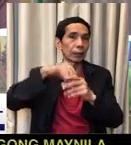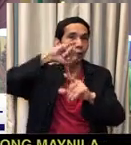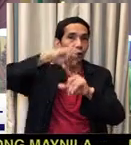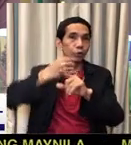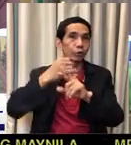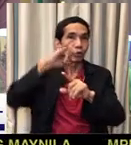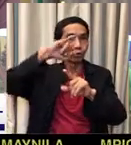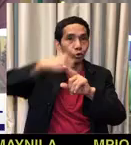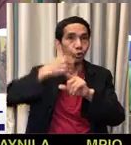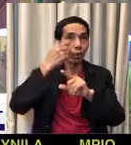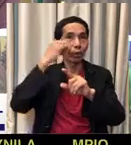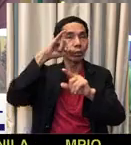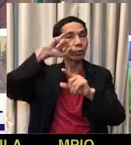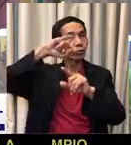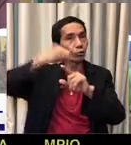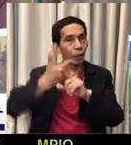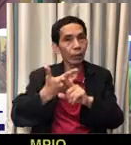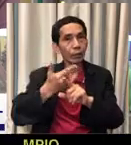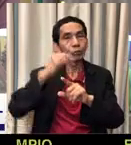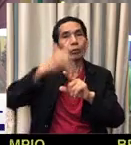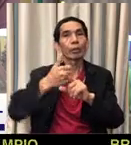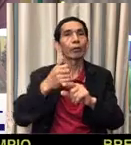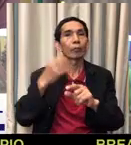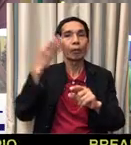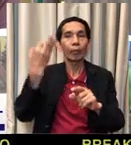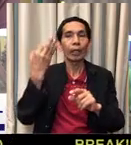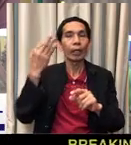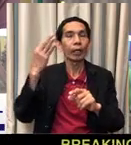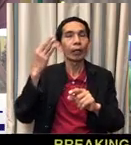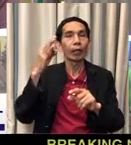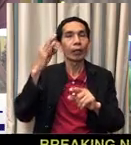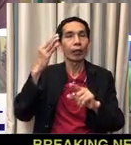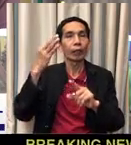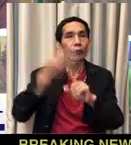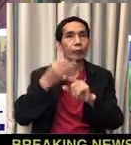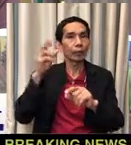July 1 to February 13,